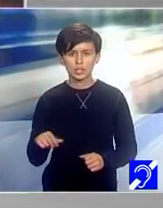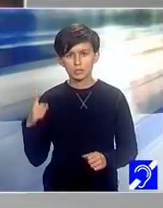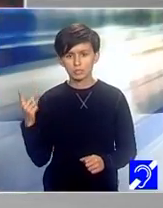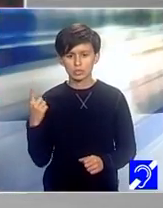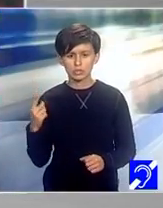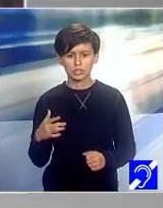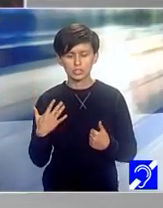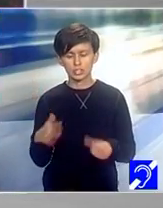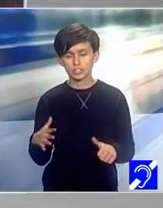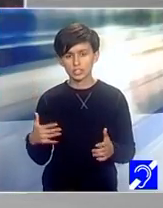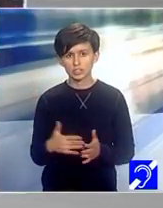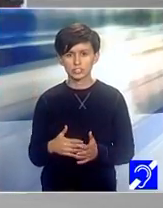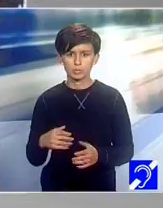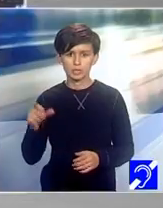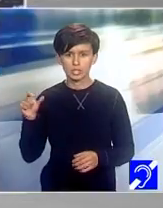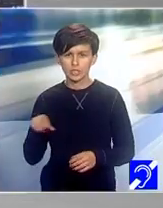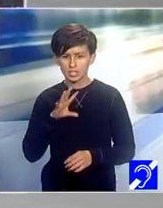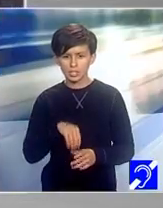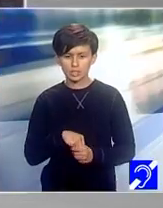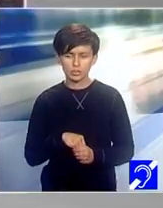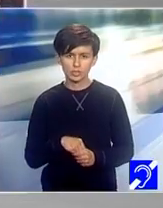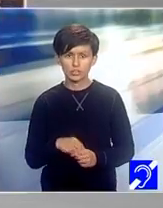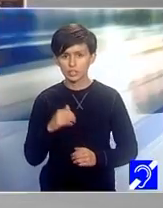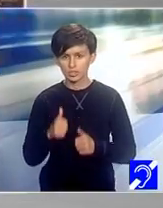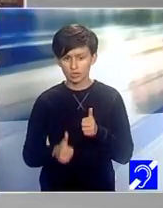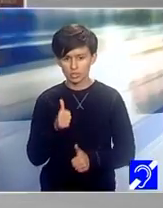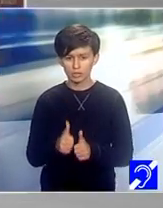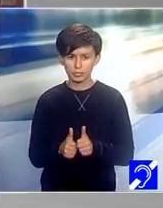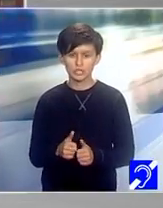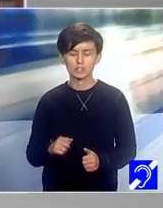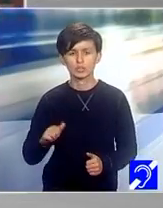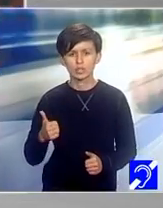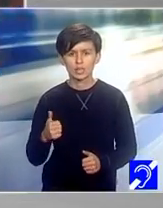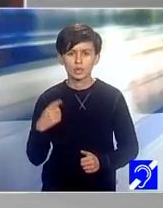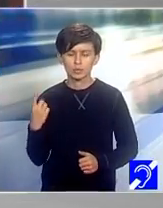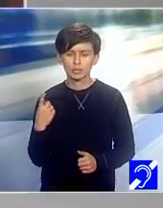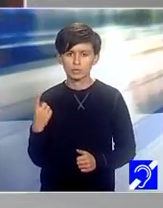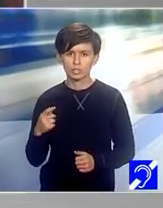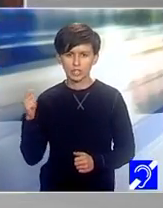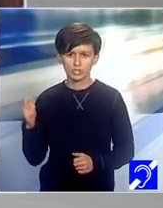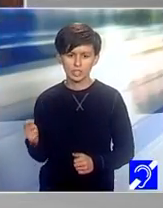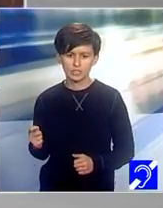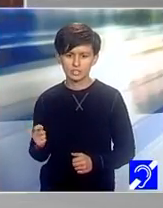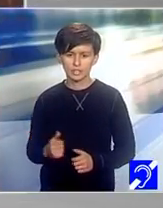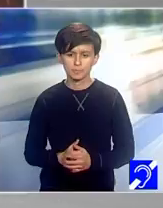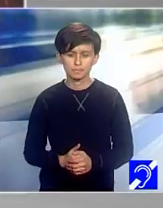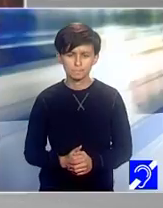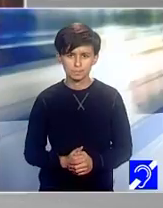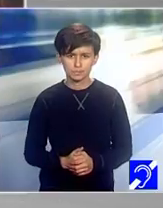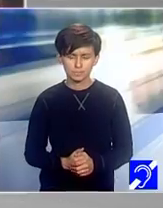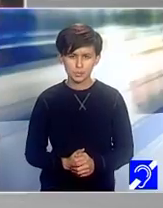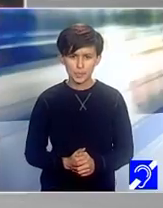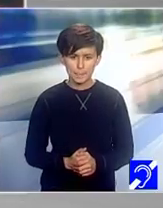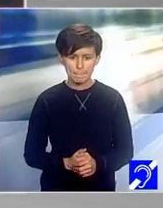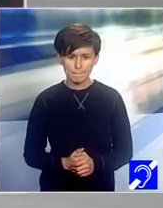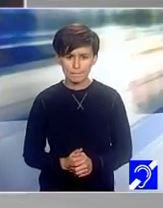locuitori, într-o competiție cu Nicosia și Limassol, primul oraș al țării, adică capitala și al doilea fiind centru